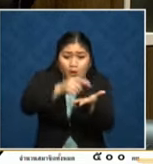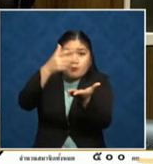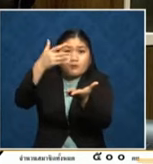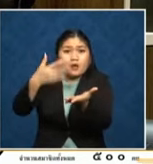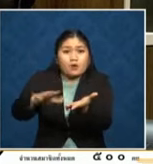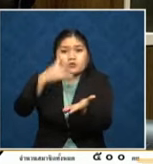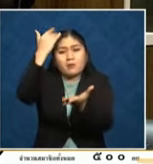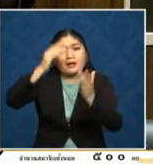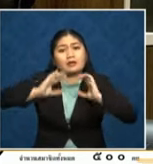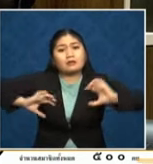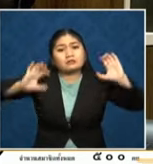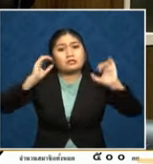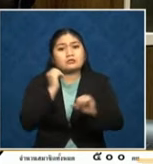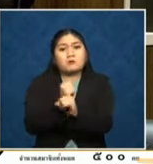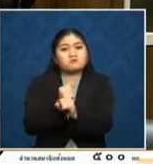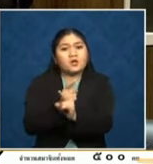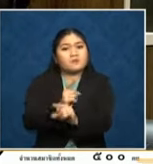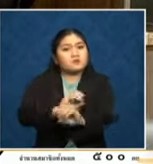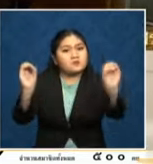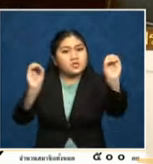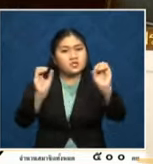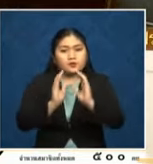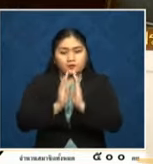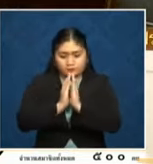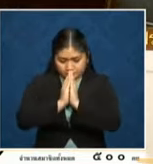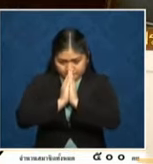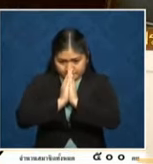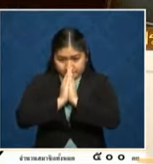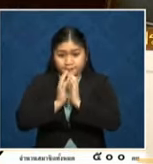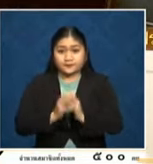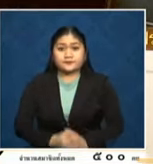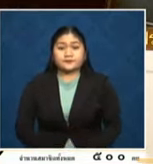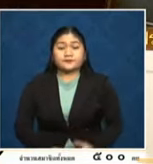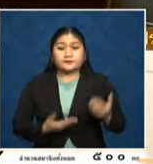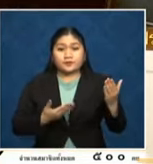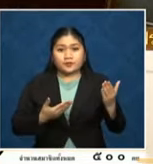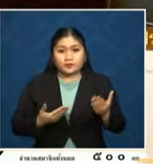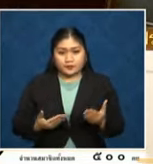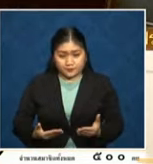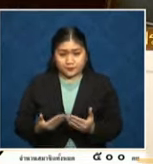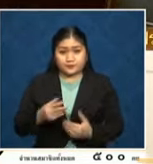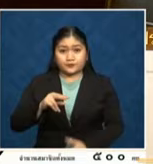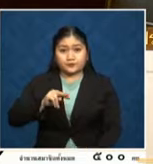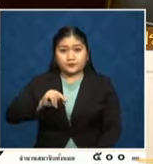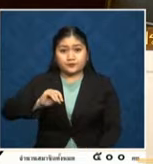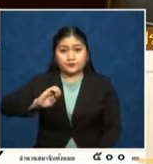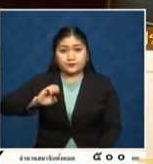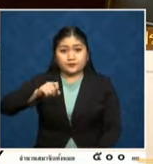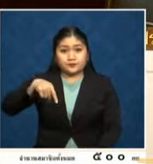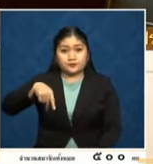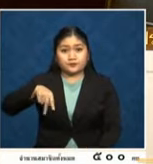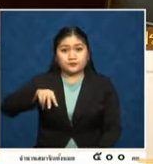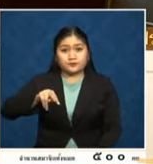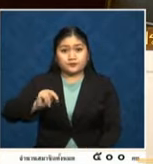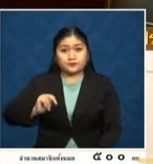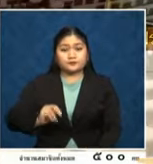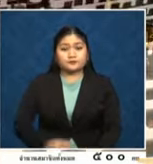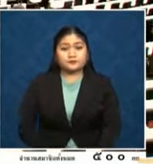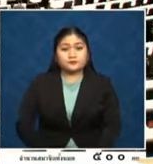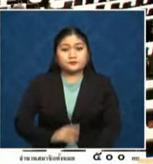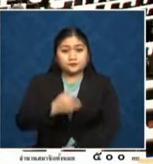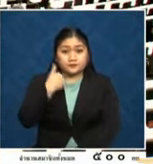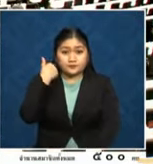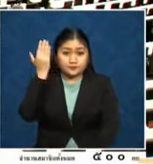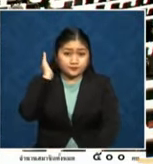ประจำเขาไม่ปฏิบัติครับขอบคุณครับ ครับขอบคุณครับขอเชิญท่านนิพนธ์คนขยันครับ กราบเรียนท่